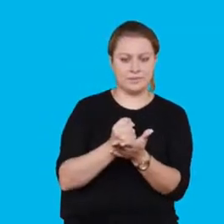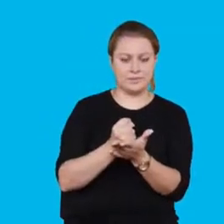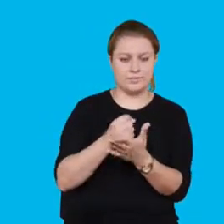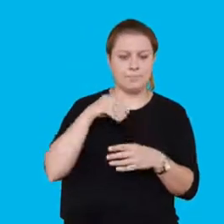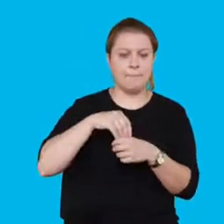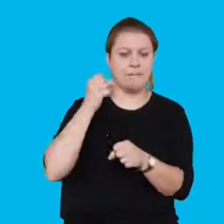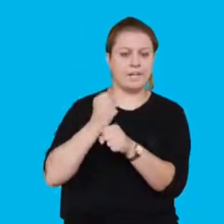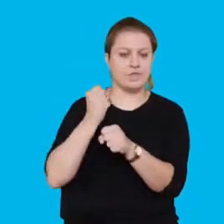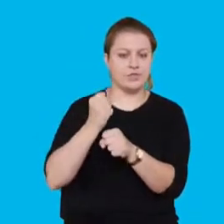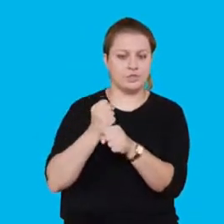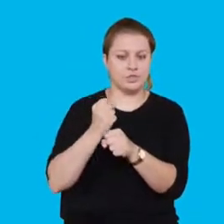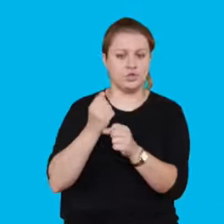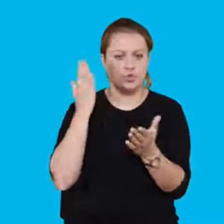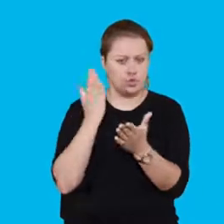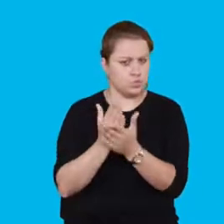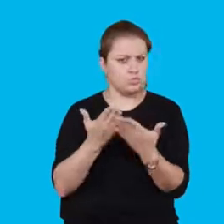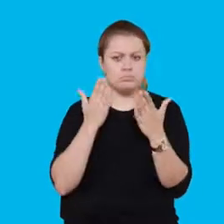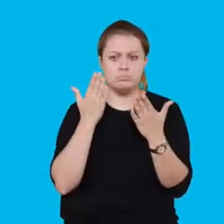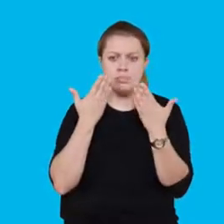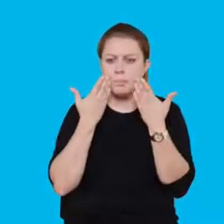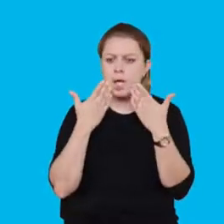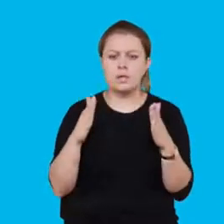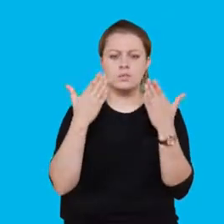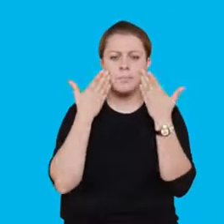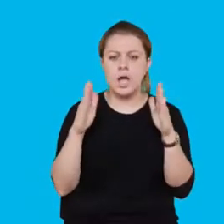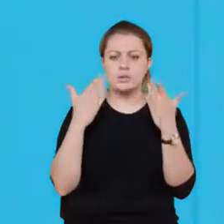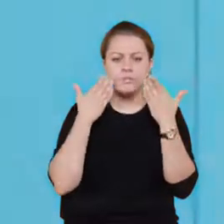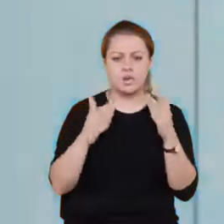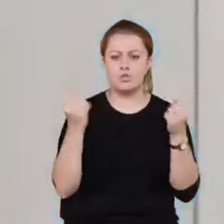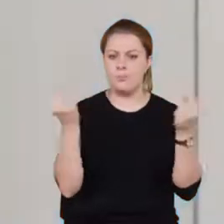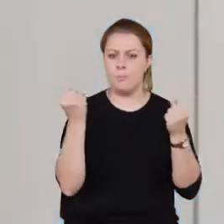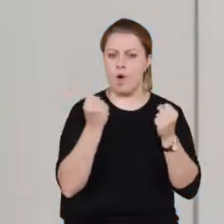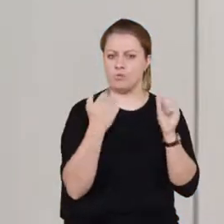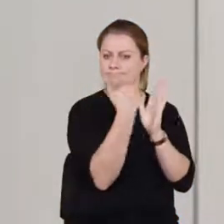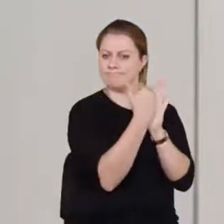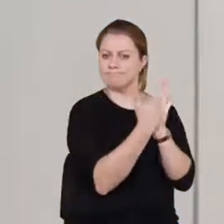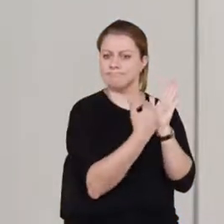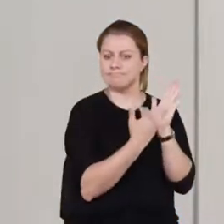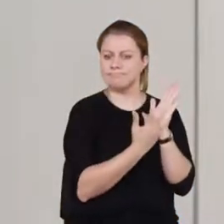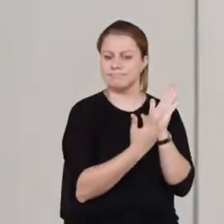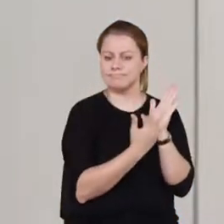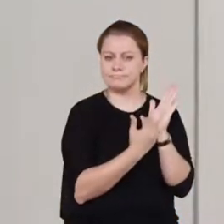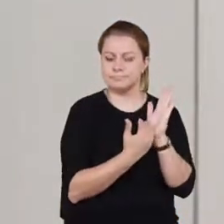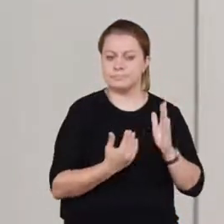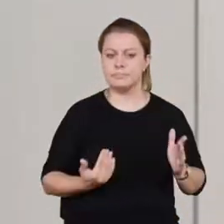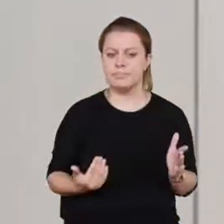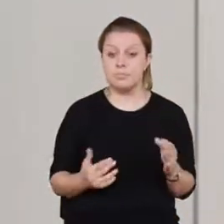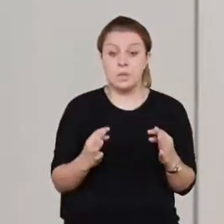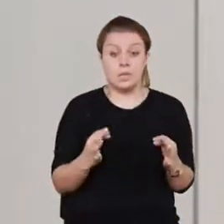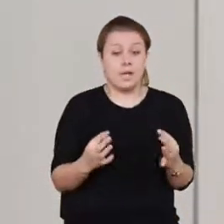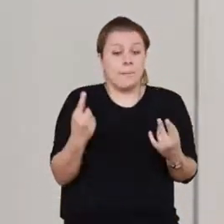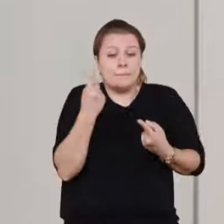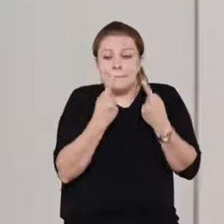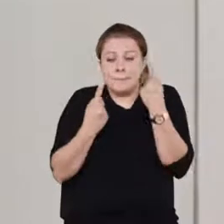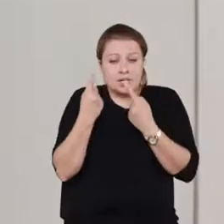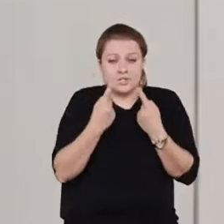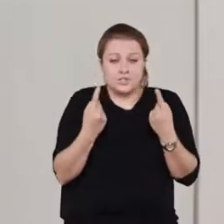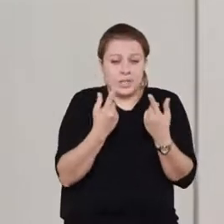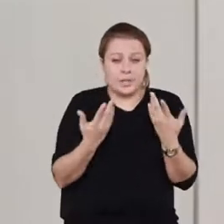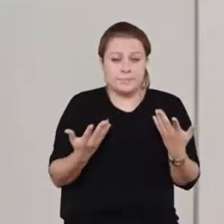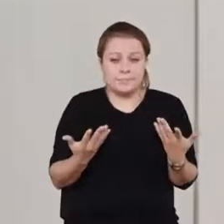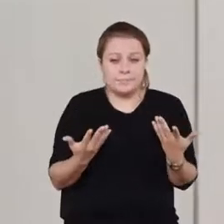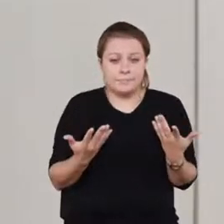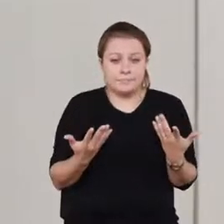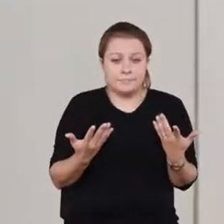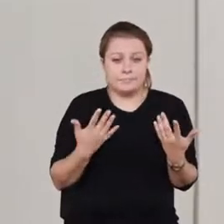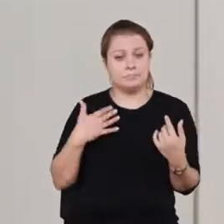wprowadzenia praw pracowniczych, to już jest oczywiście bardzo polityczny postulat. No i tutaj myślę, w tej sprawie z